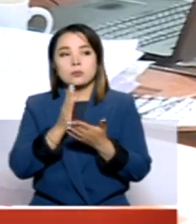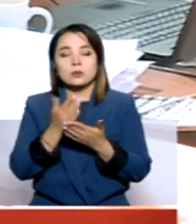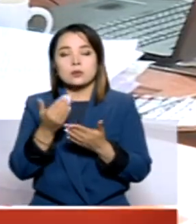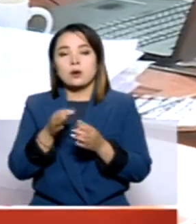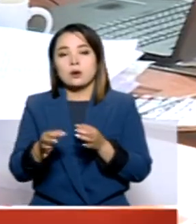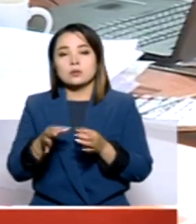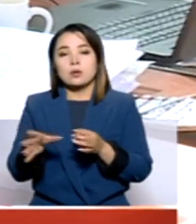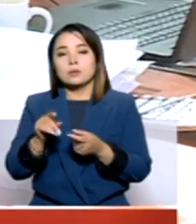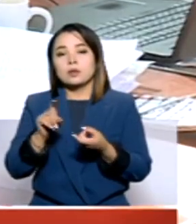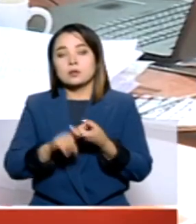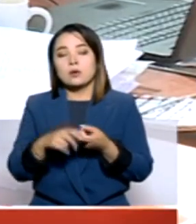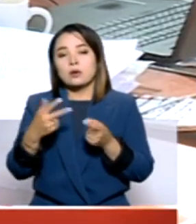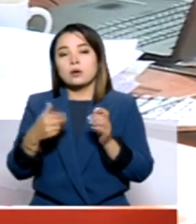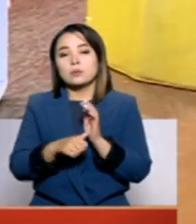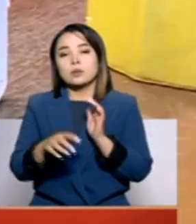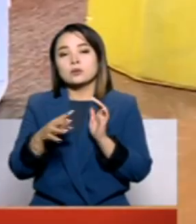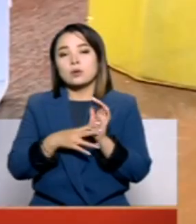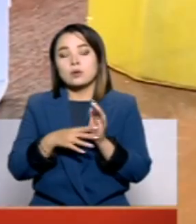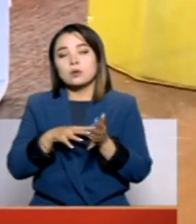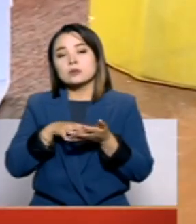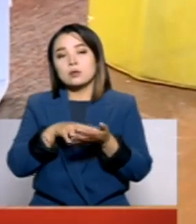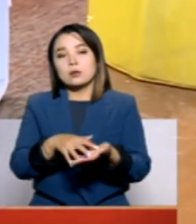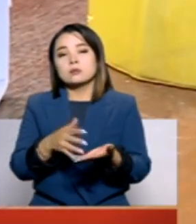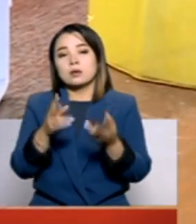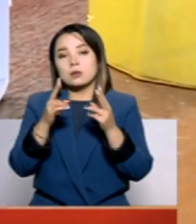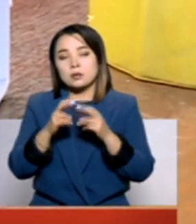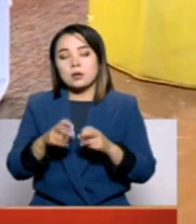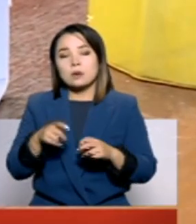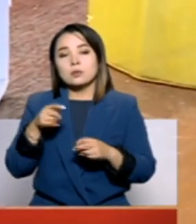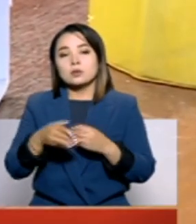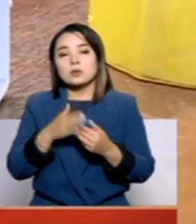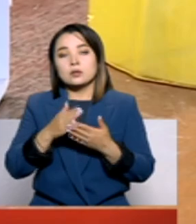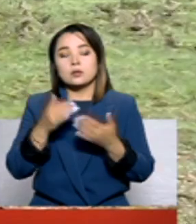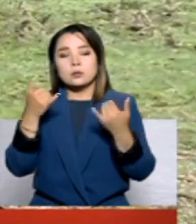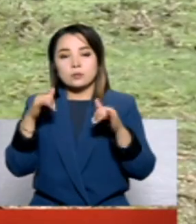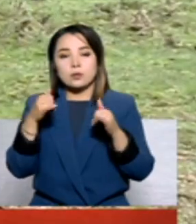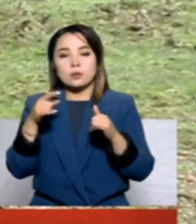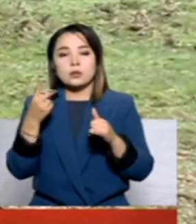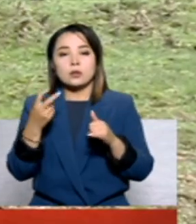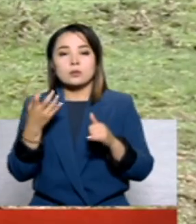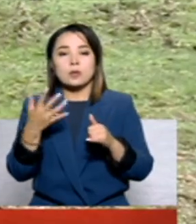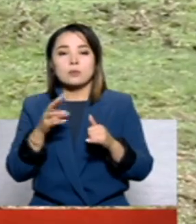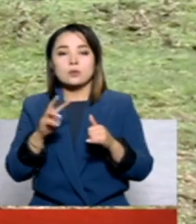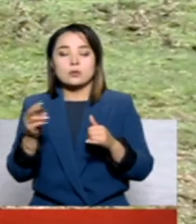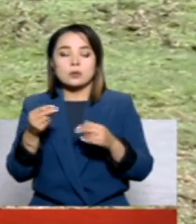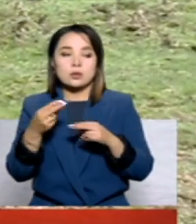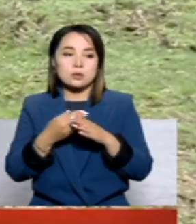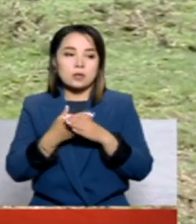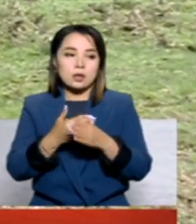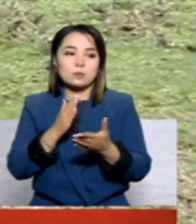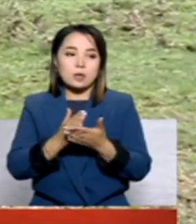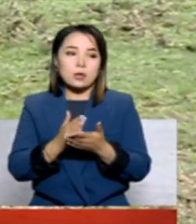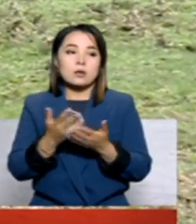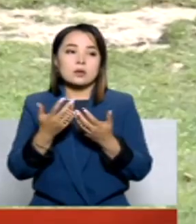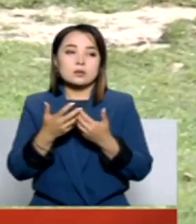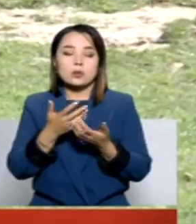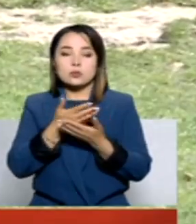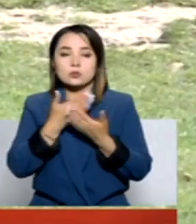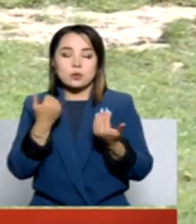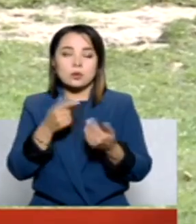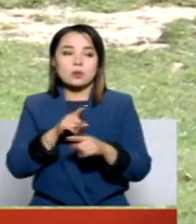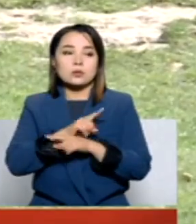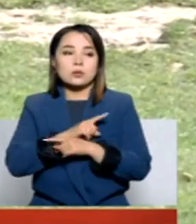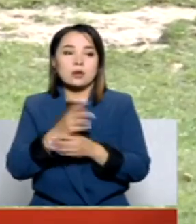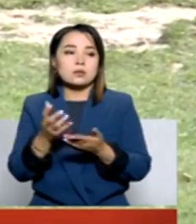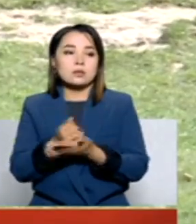Аудан бойынша барлығы 69 өтініш қаралып, мыңнан аса түлікке 205 миллион теңге өтемақы берілген. Ал есепте жоқ,